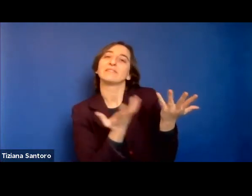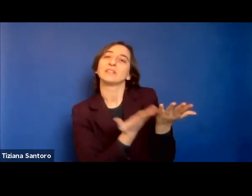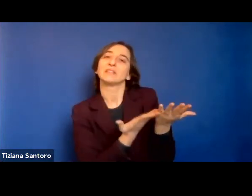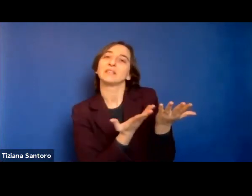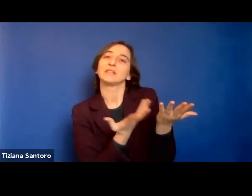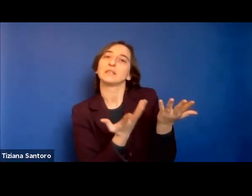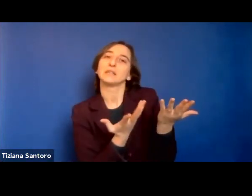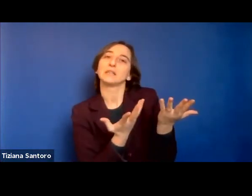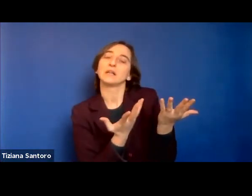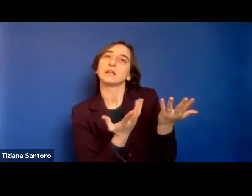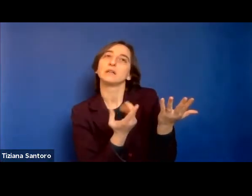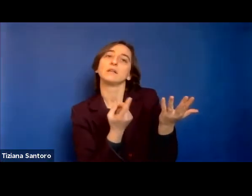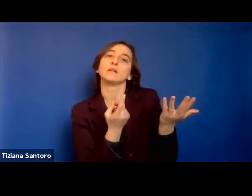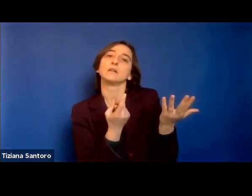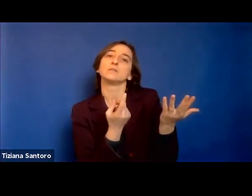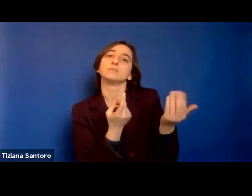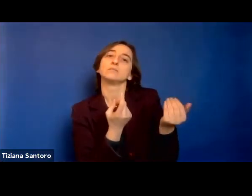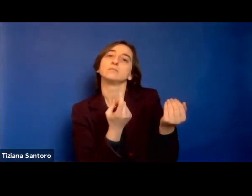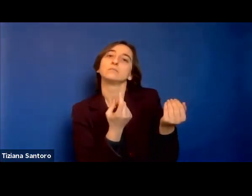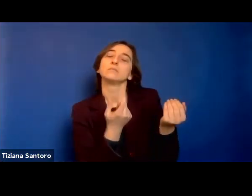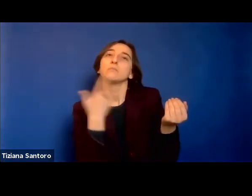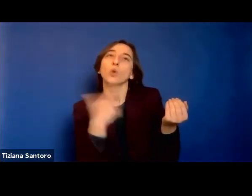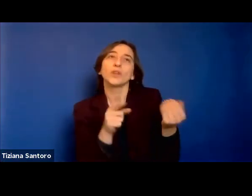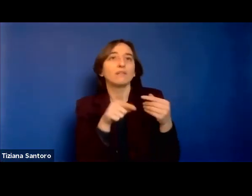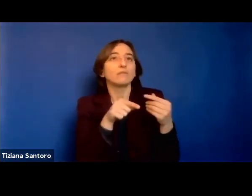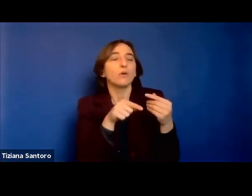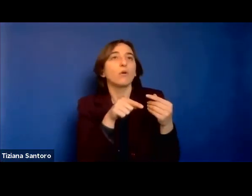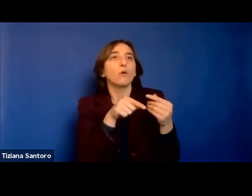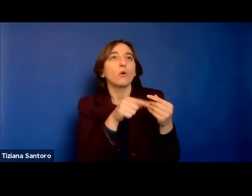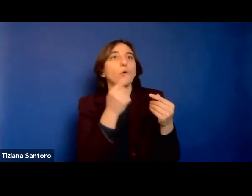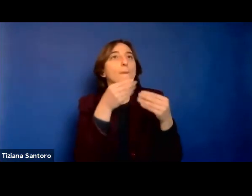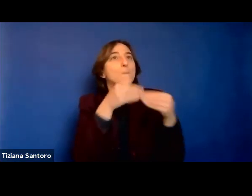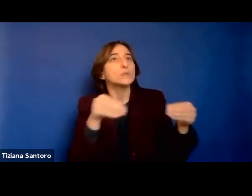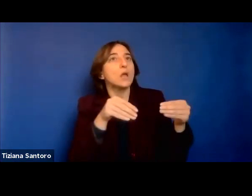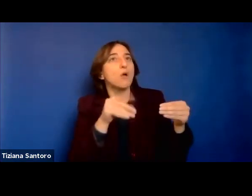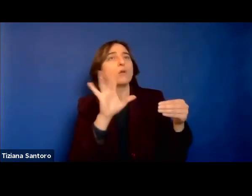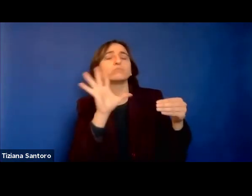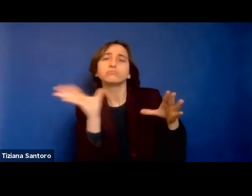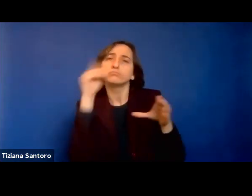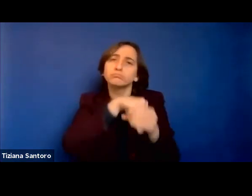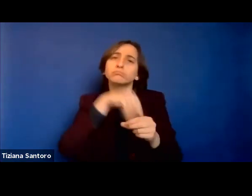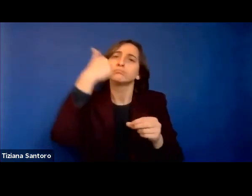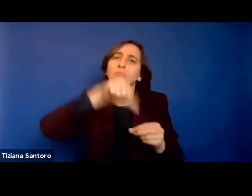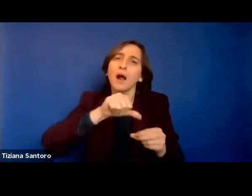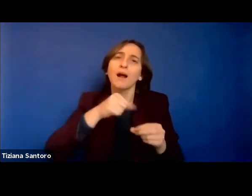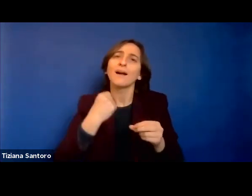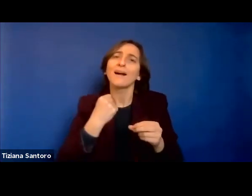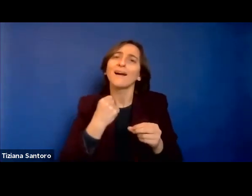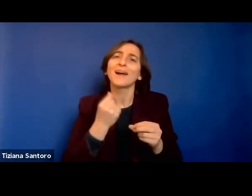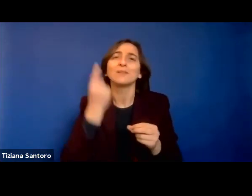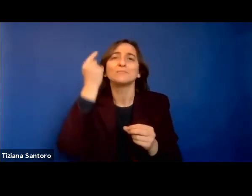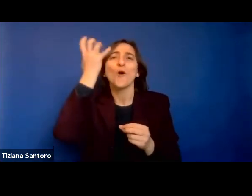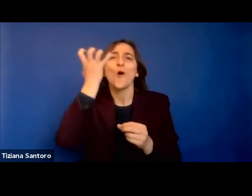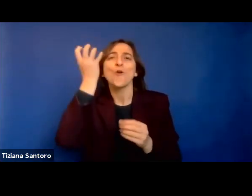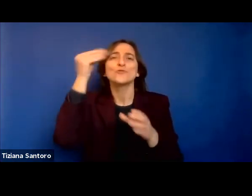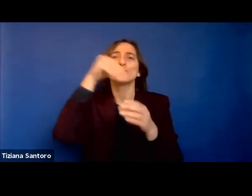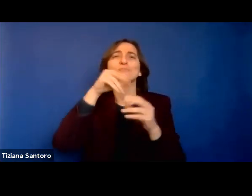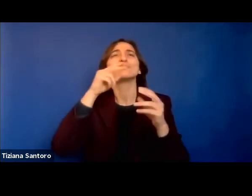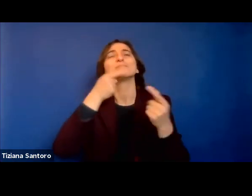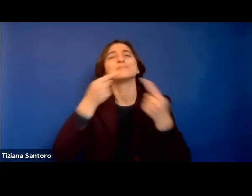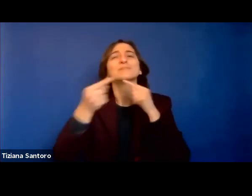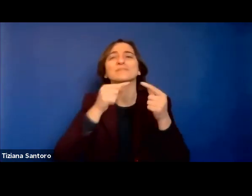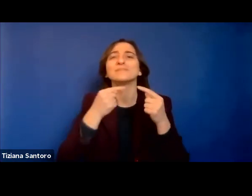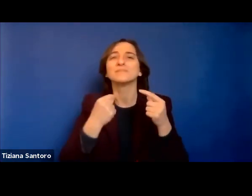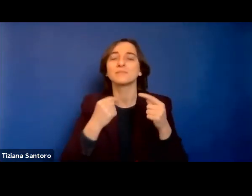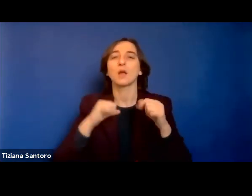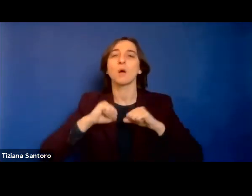anche il concetto di benessere. Quindi il museo è chiamato a delle funzionalità e a un